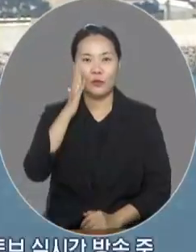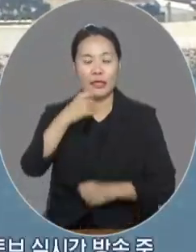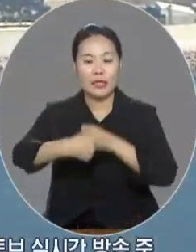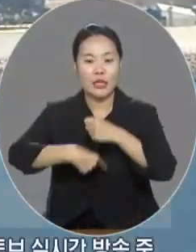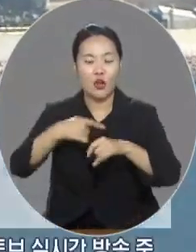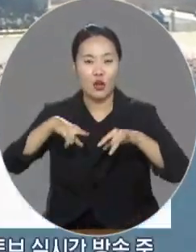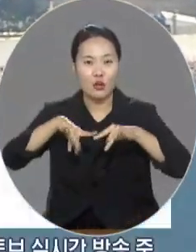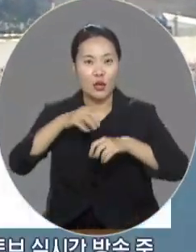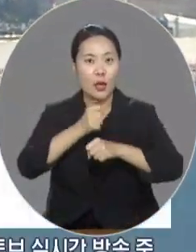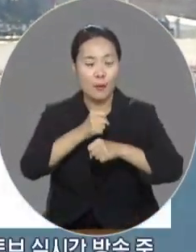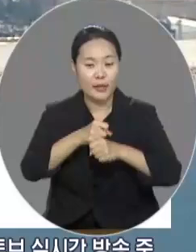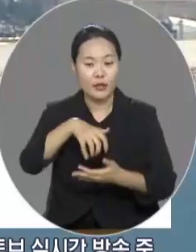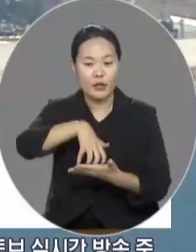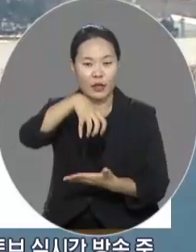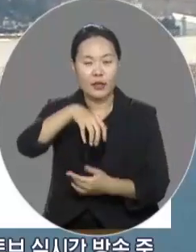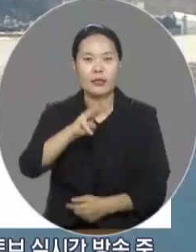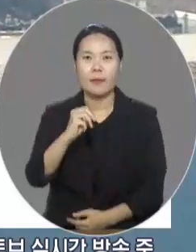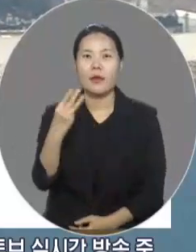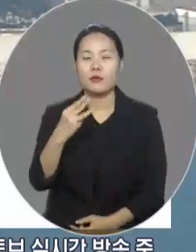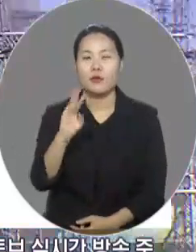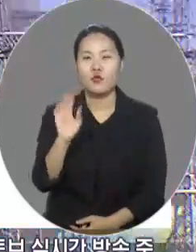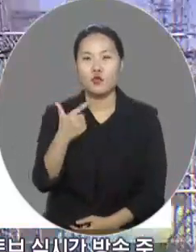울산의 연간 전력 생산량은